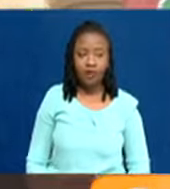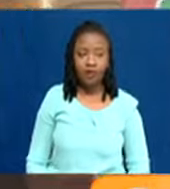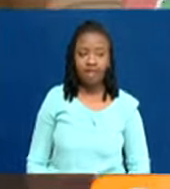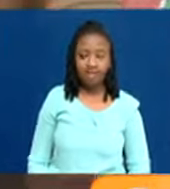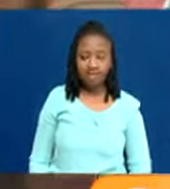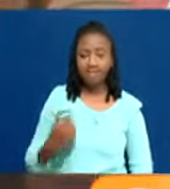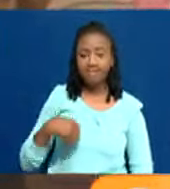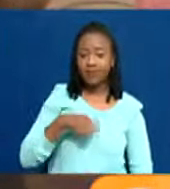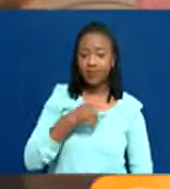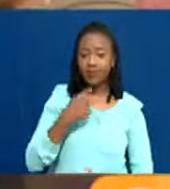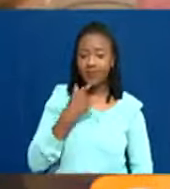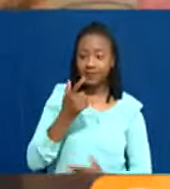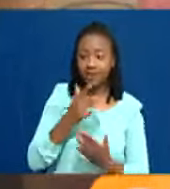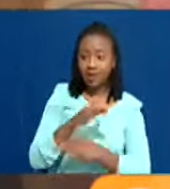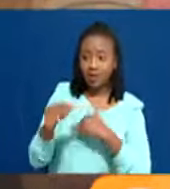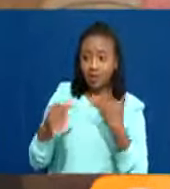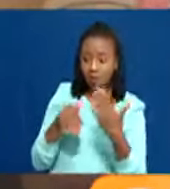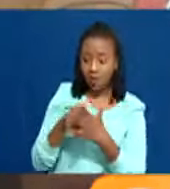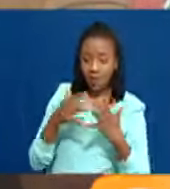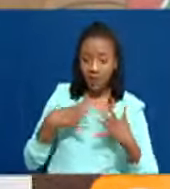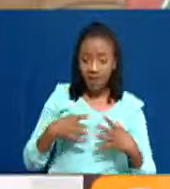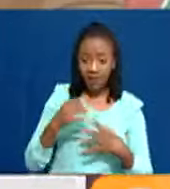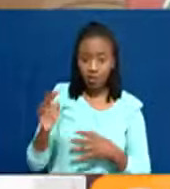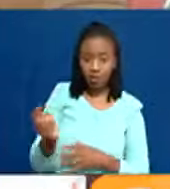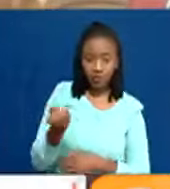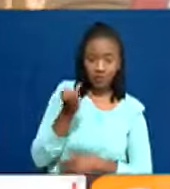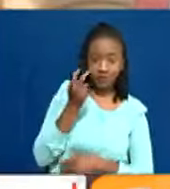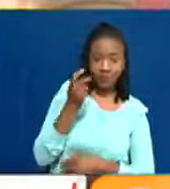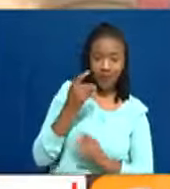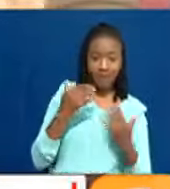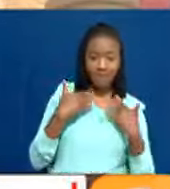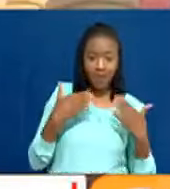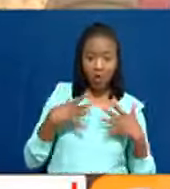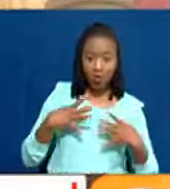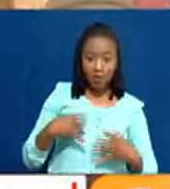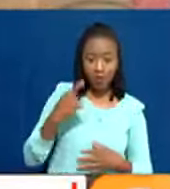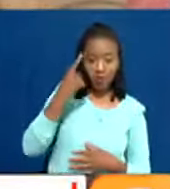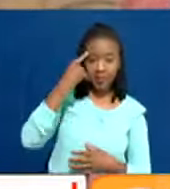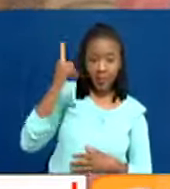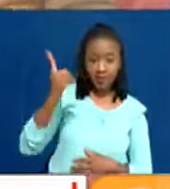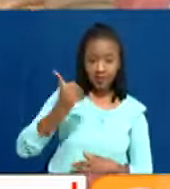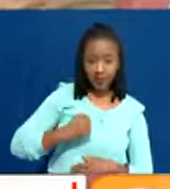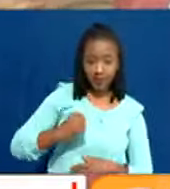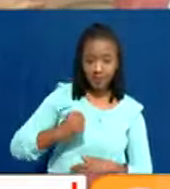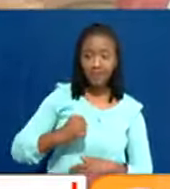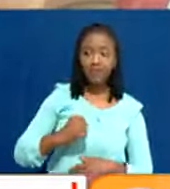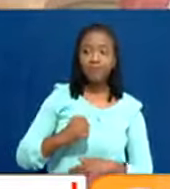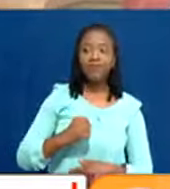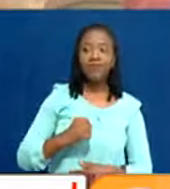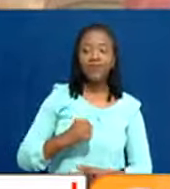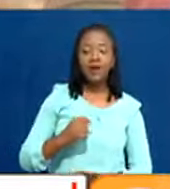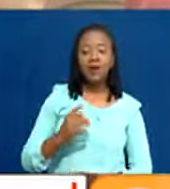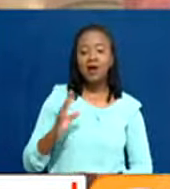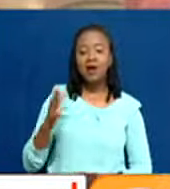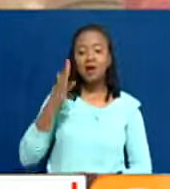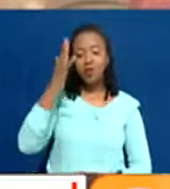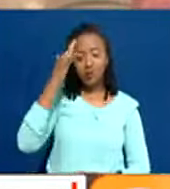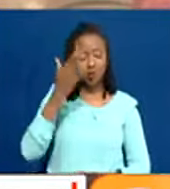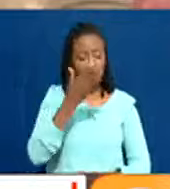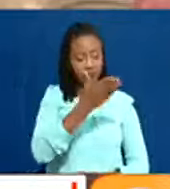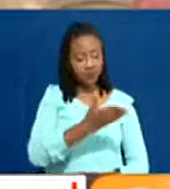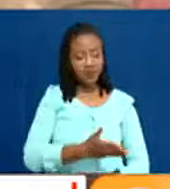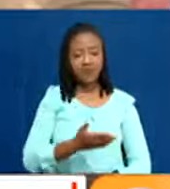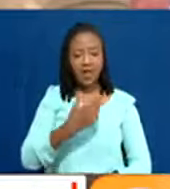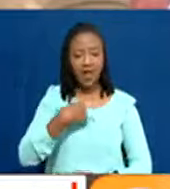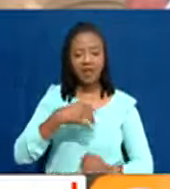Tunawaambia wale wote wanatetea wa Meru, wale wanaongea mambo ya Meru, wajue tuko na simba yetu ambaye